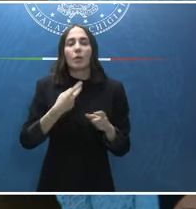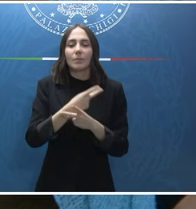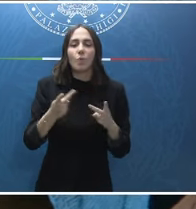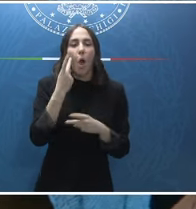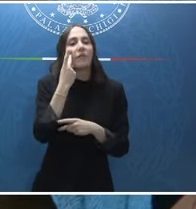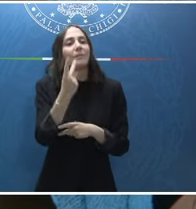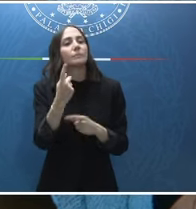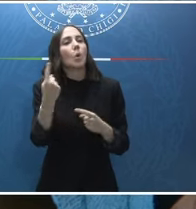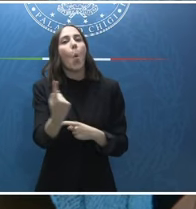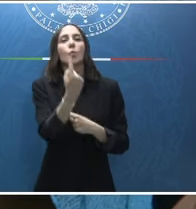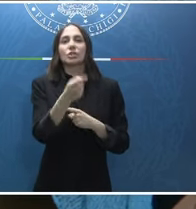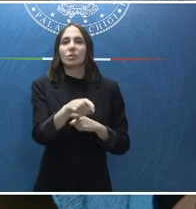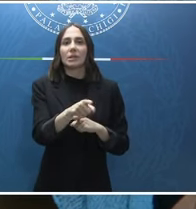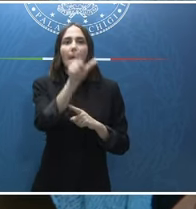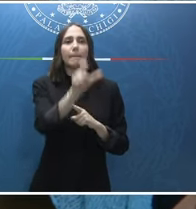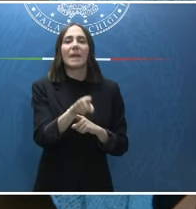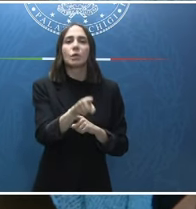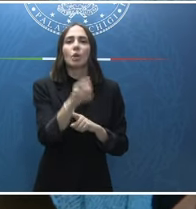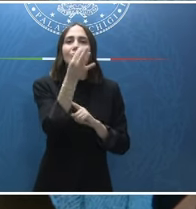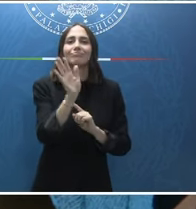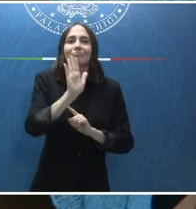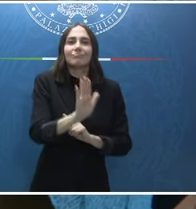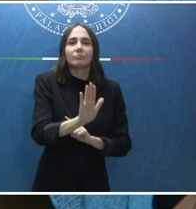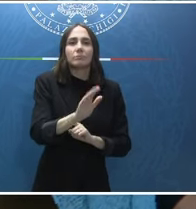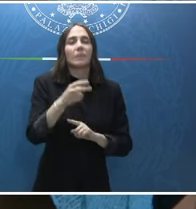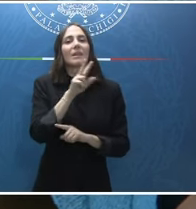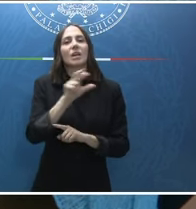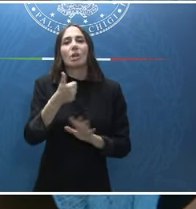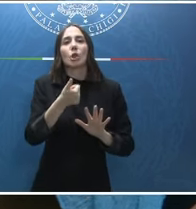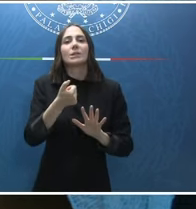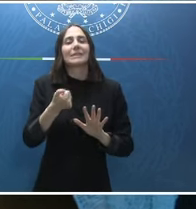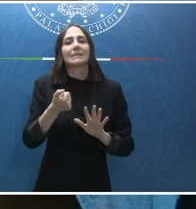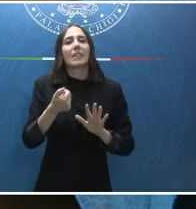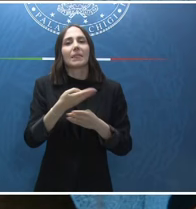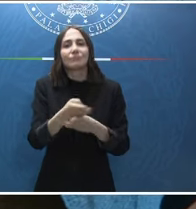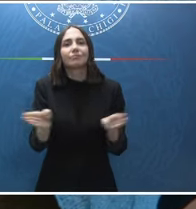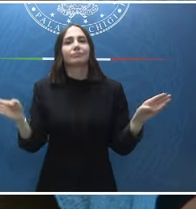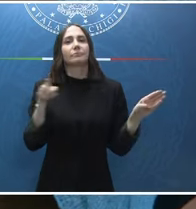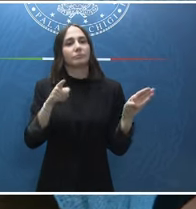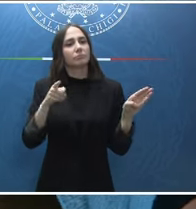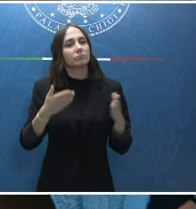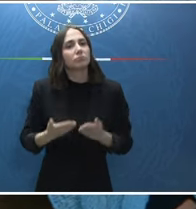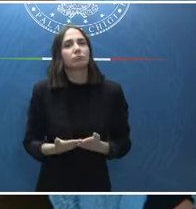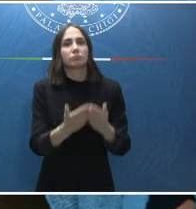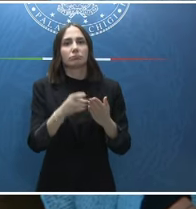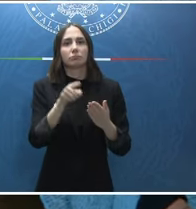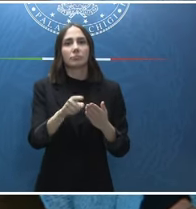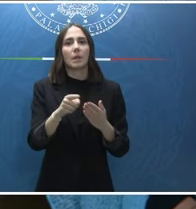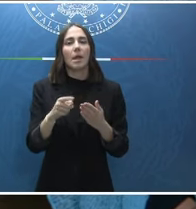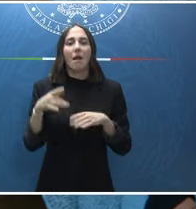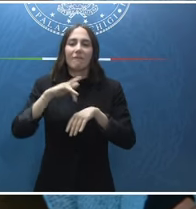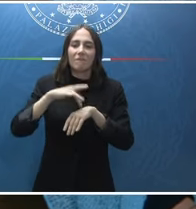complessità con un percorso che cerca di operare a 360 gradi. La rielaborazione del vissuto, il